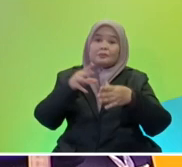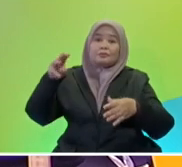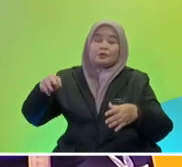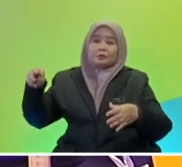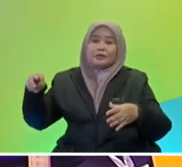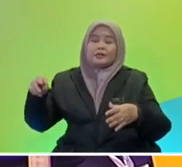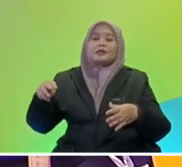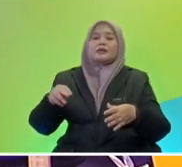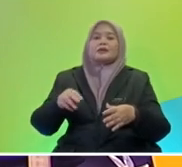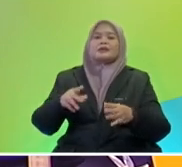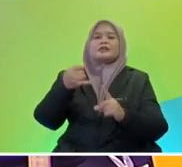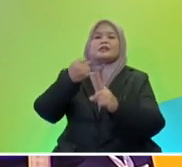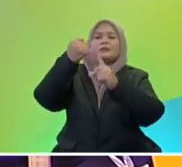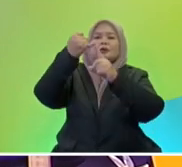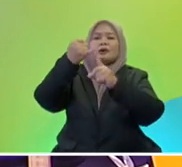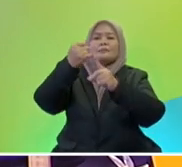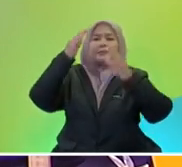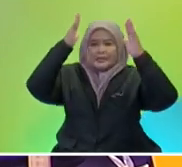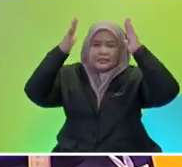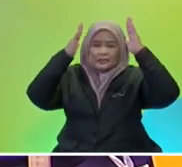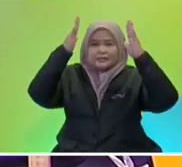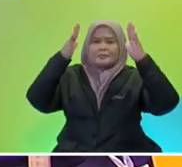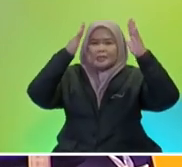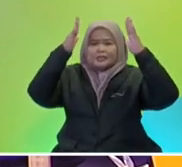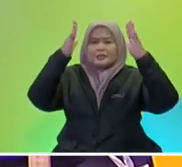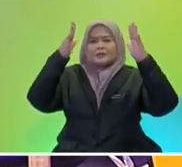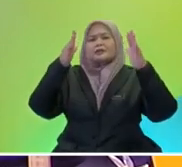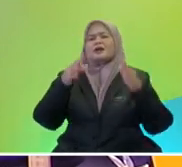tentang keistimewaan Malaysia Malaysia